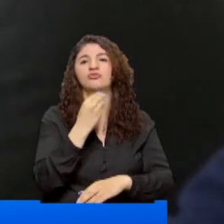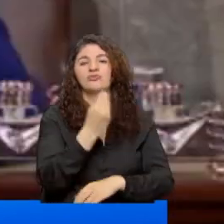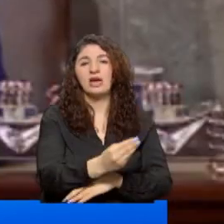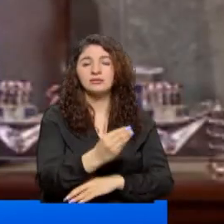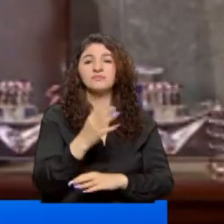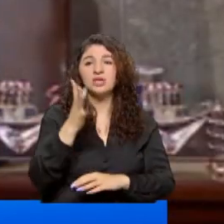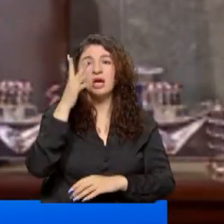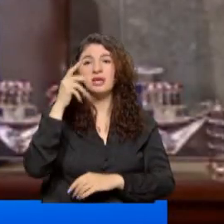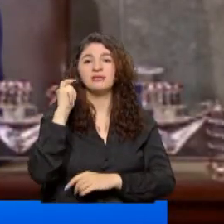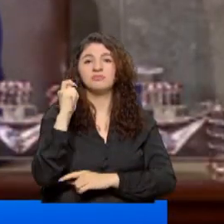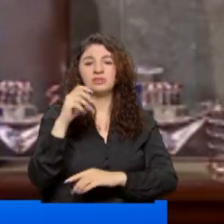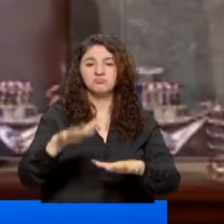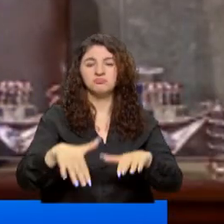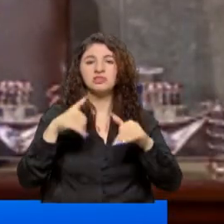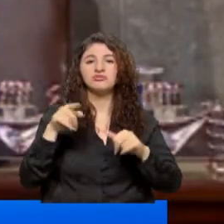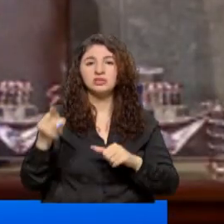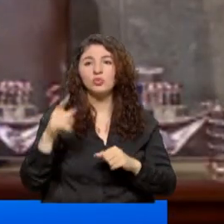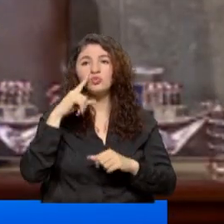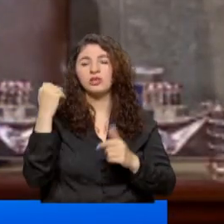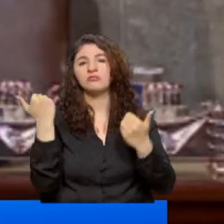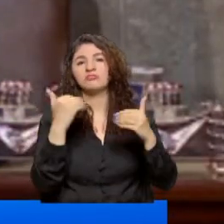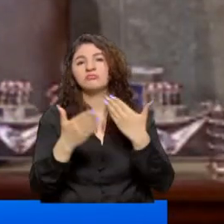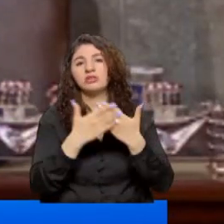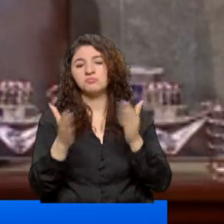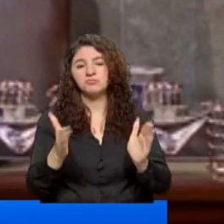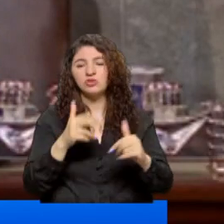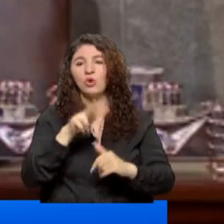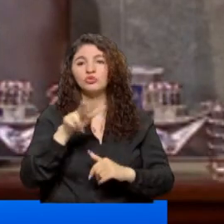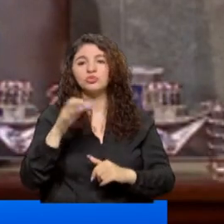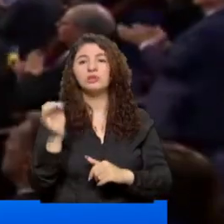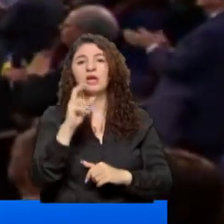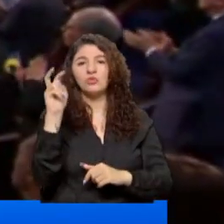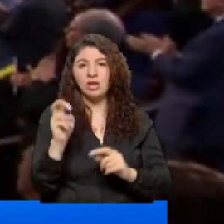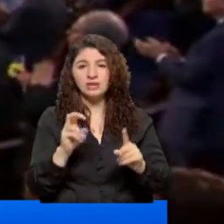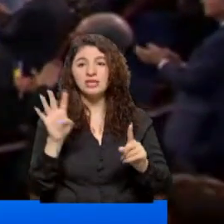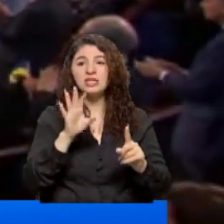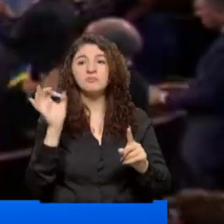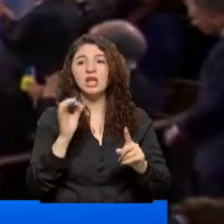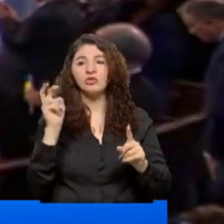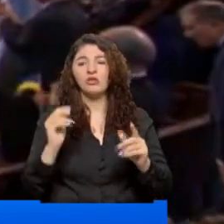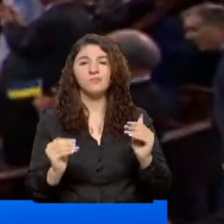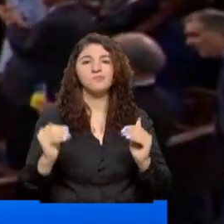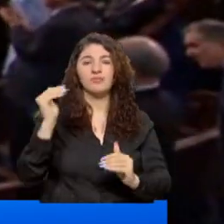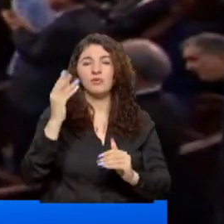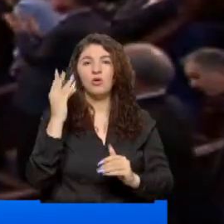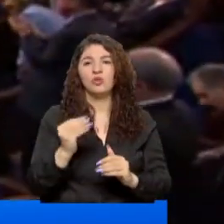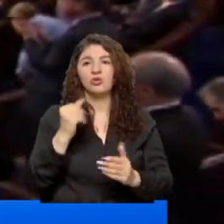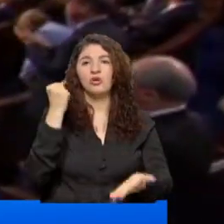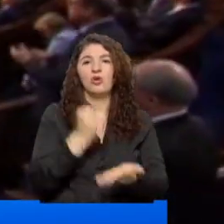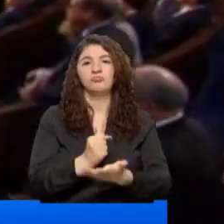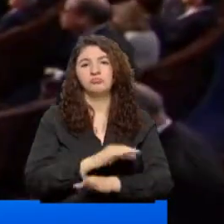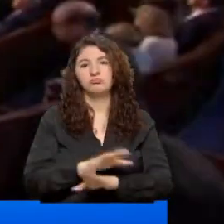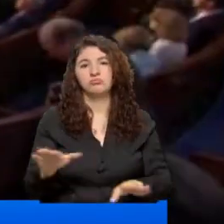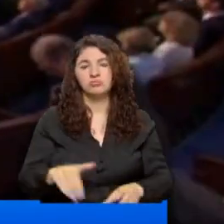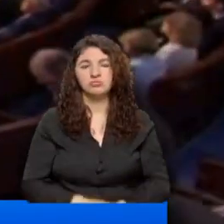verdik Amerikan temsilciler Meclisi ise Ukrayna'ya yardım paketinin 33 milyar dolardan 40 milyar dolar açık Evet şimdi